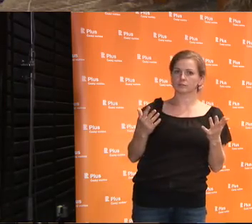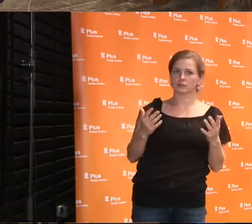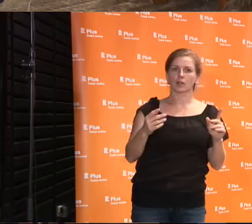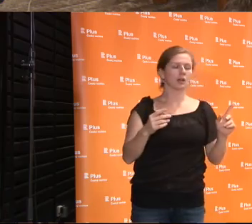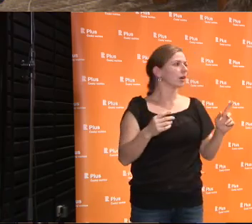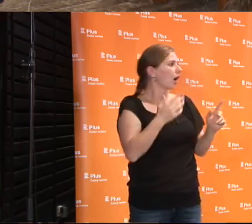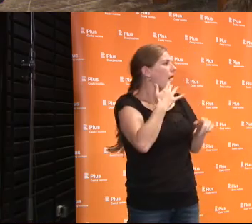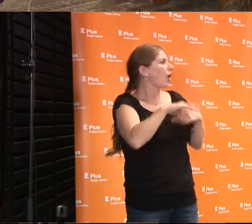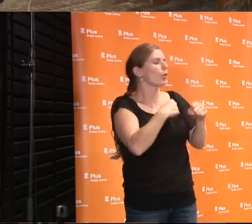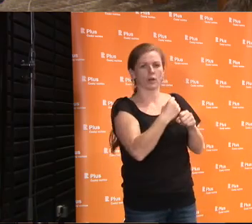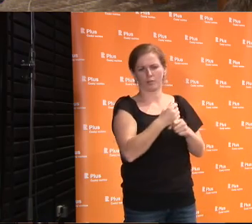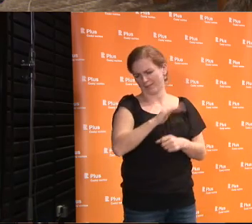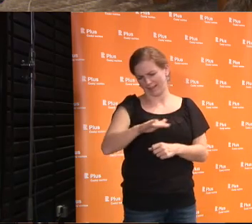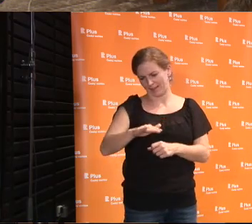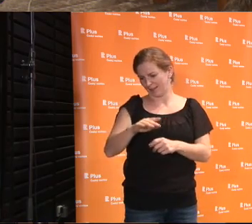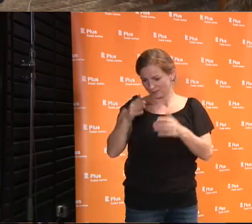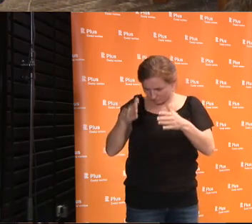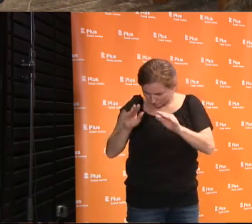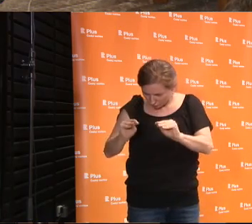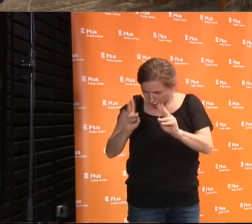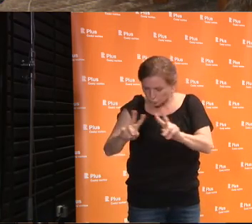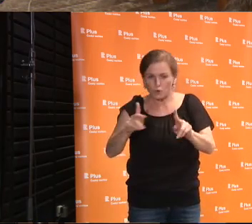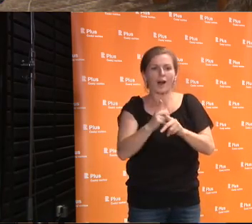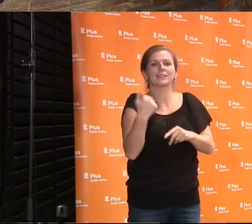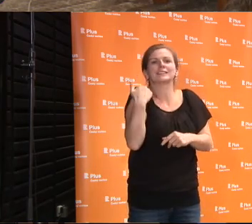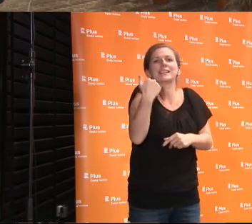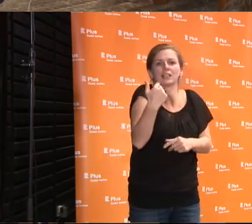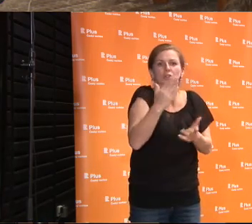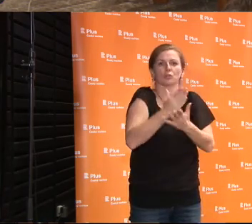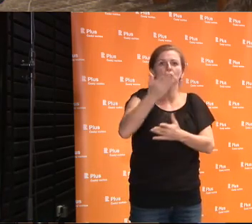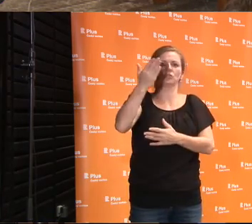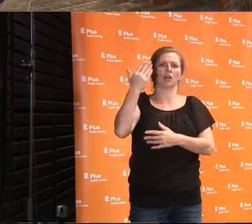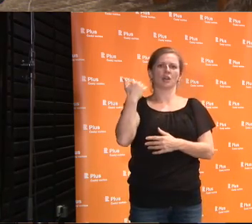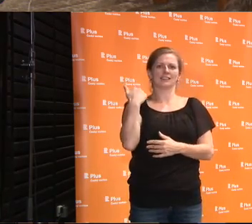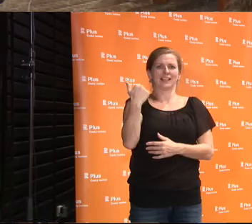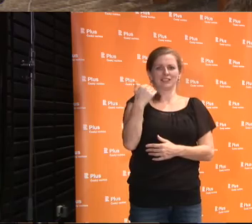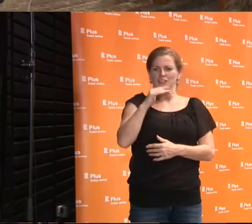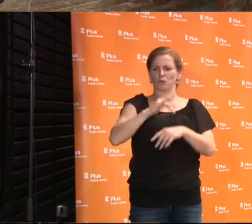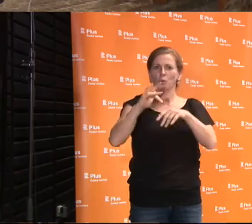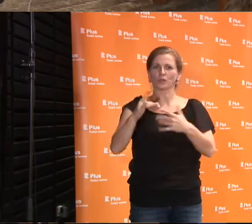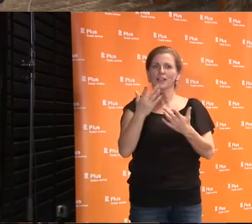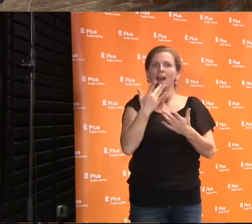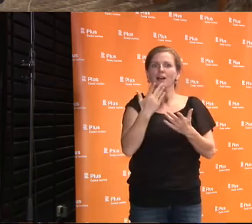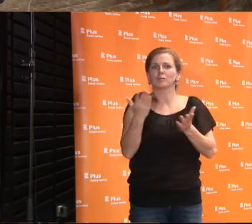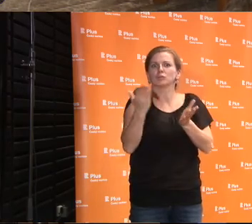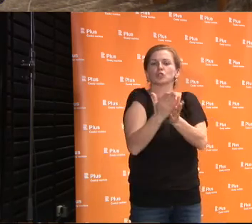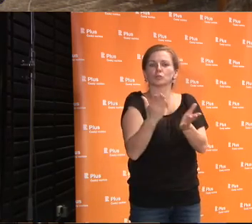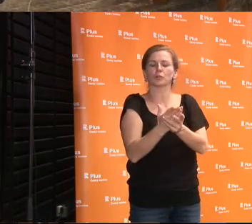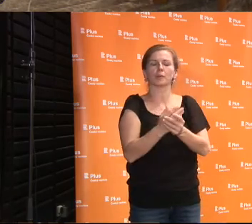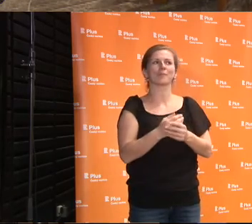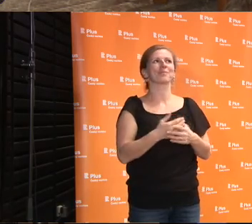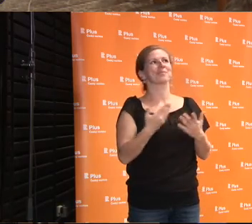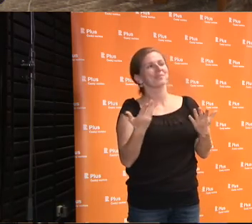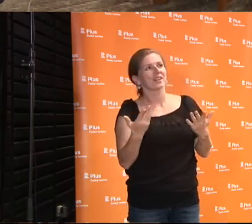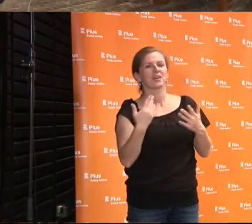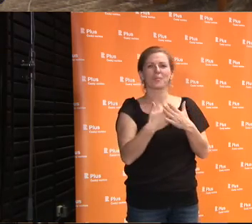třeba starší a prošli školu před několika lety. Já se domnívám, že my nejsme schopni jako společnost se přizpůsobit rychlosti změny. Jo, tady bych byl trošku pesimistický,